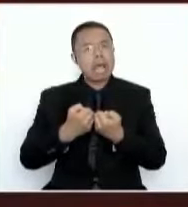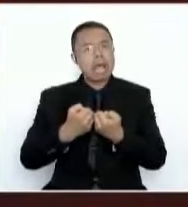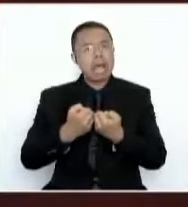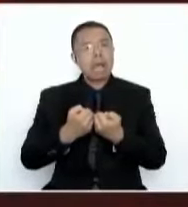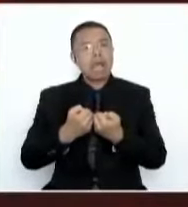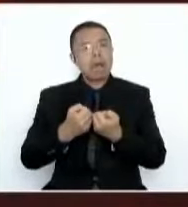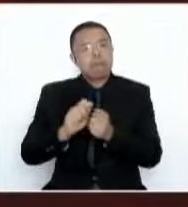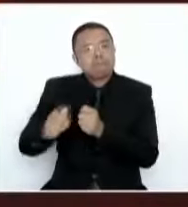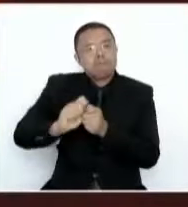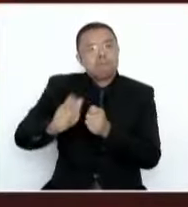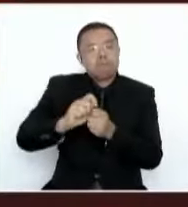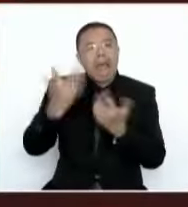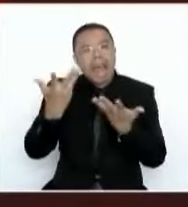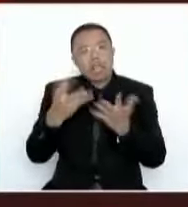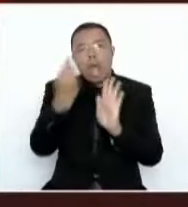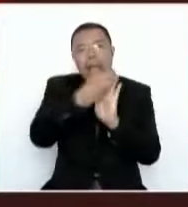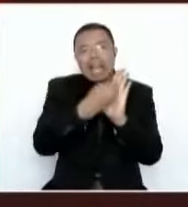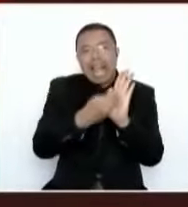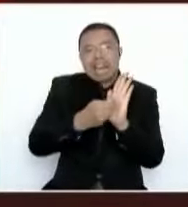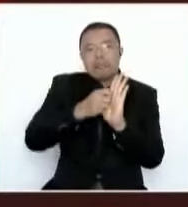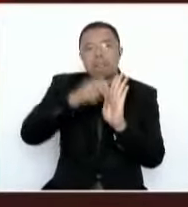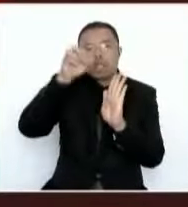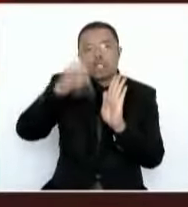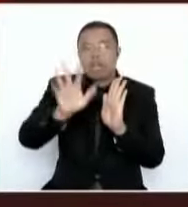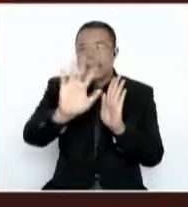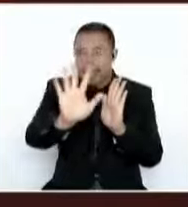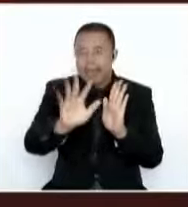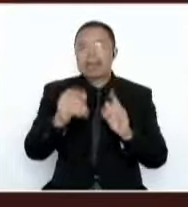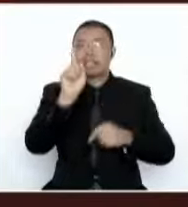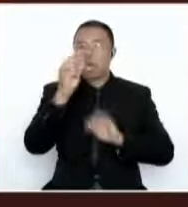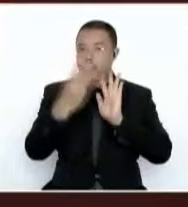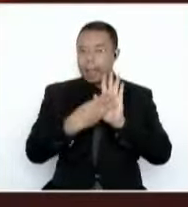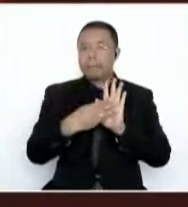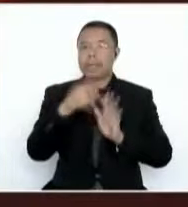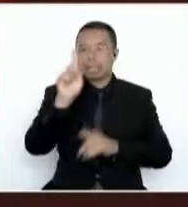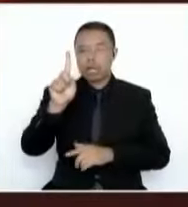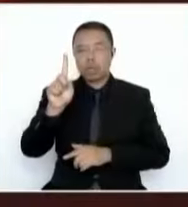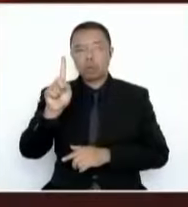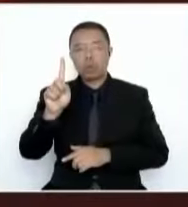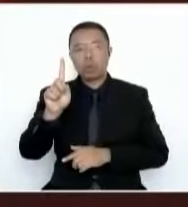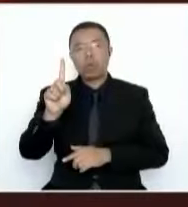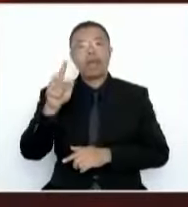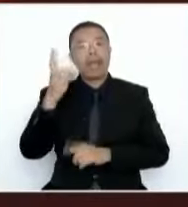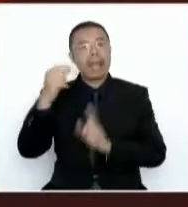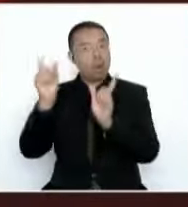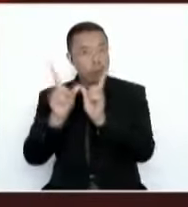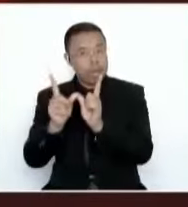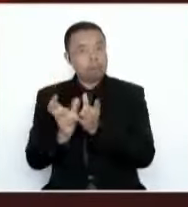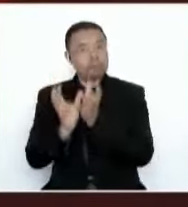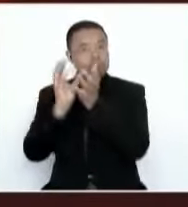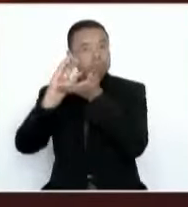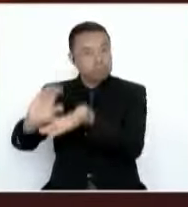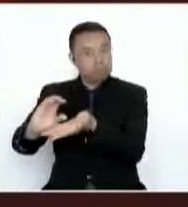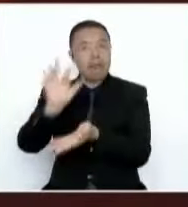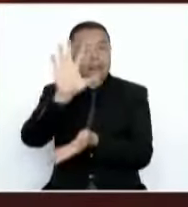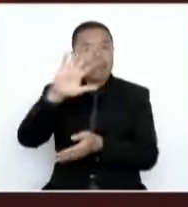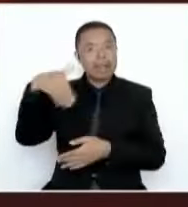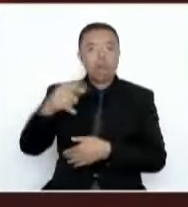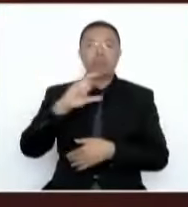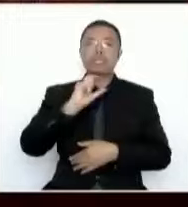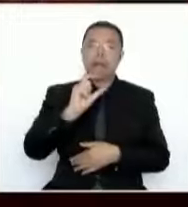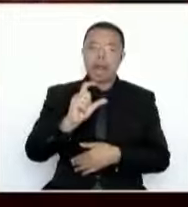pengeluaran atau kebocoran dari anggaran yaitu 1 Miliar untuk 1 RW eh 1 miliar 1 RW untuk 5 tahun dengan cara